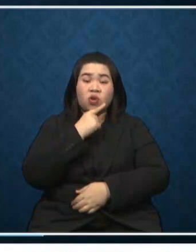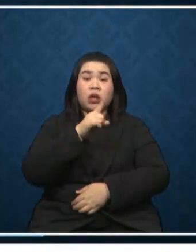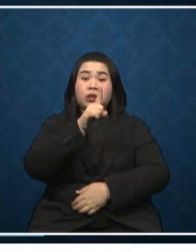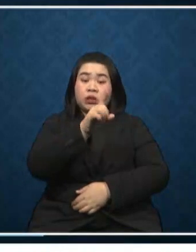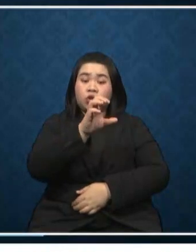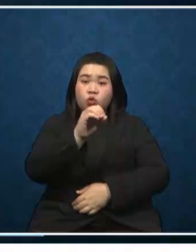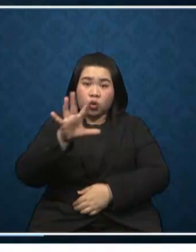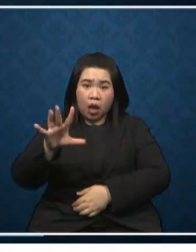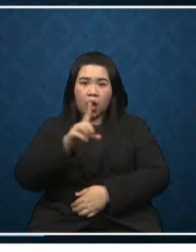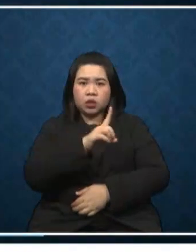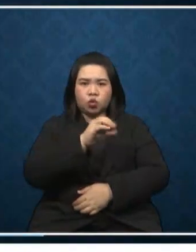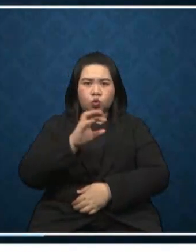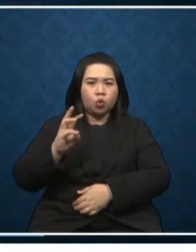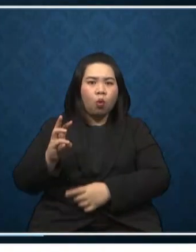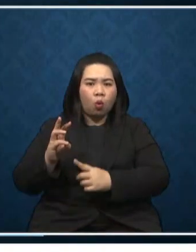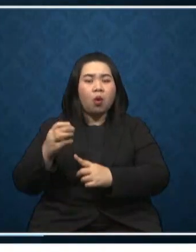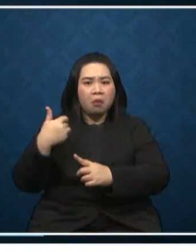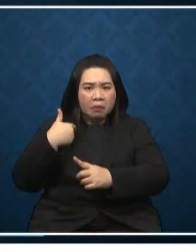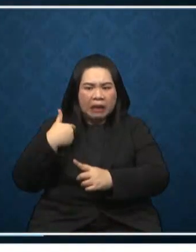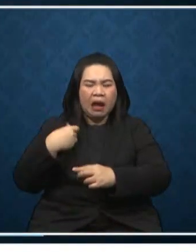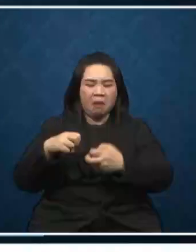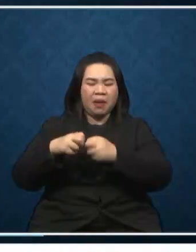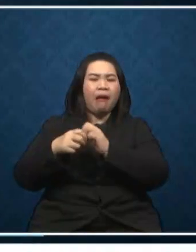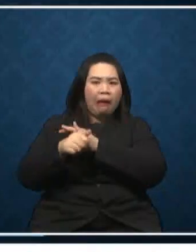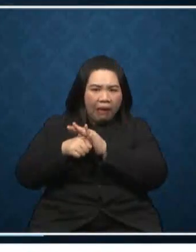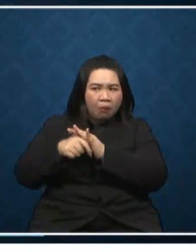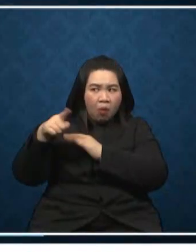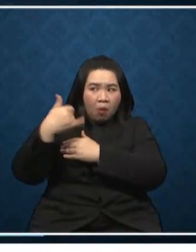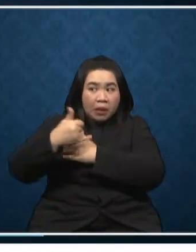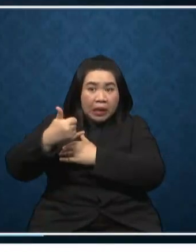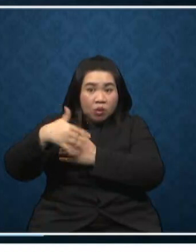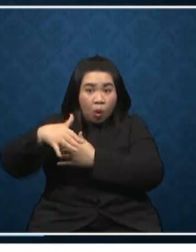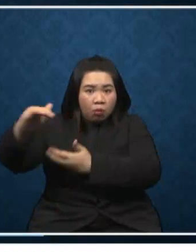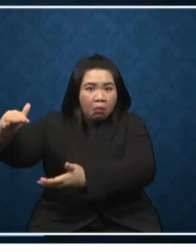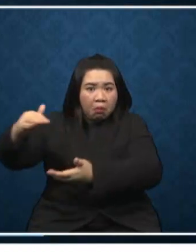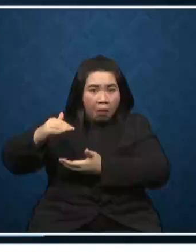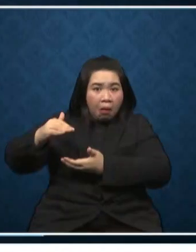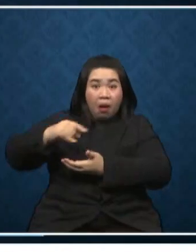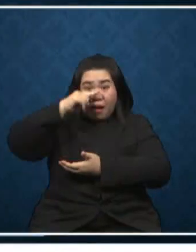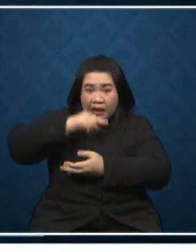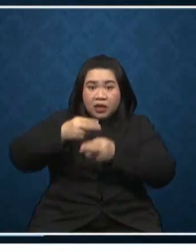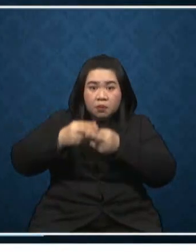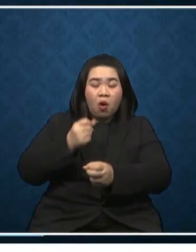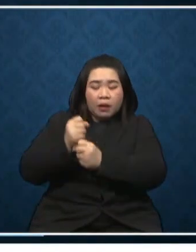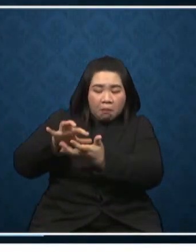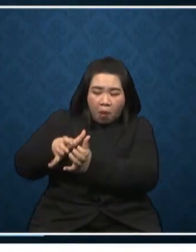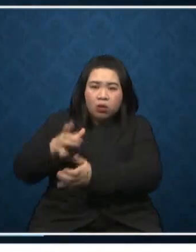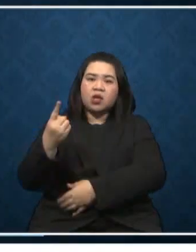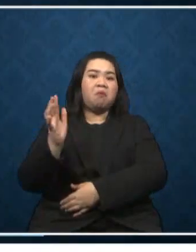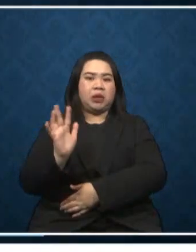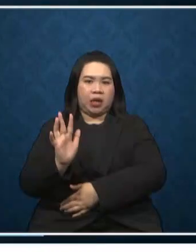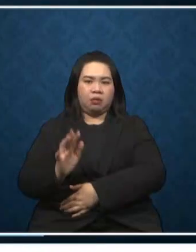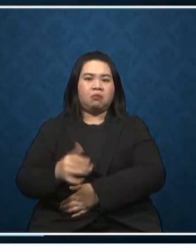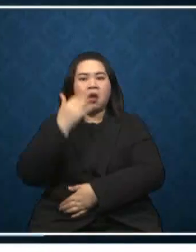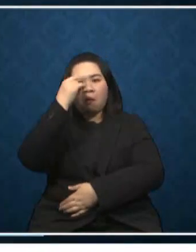เกขมาแล้วมักมีการนำเข้าและระกรอบนำเข้ากากากจะตปเทศ ไม่เชาRCมัเฉพาะกากบานเราอยางเดยว เพรอะไรเหตุผลคือ